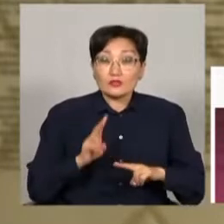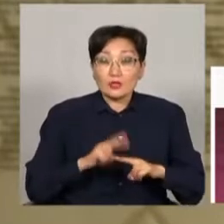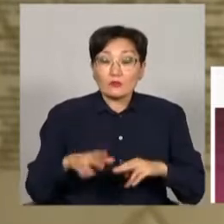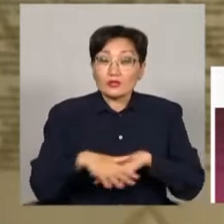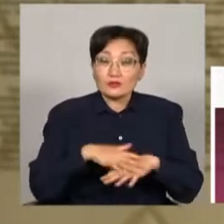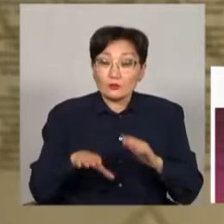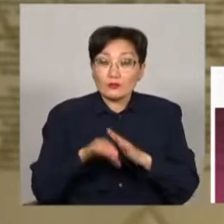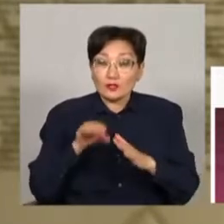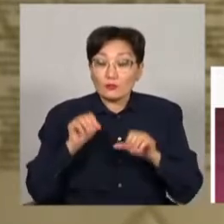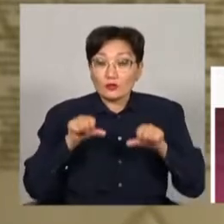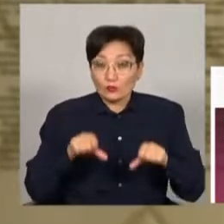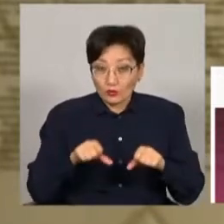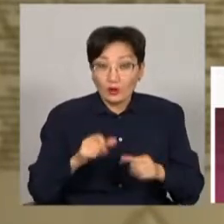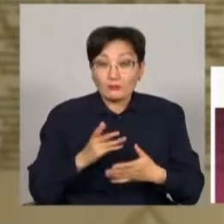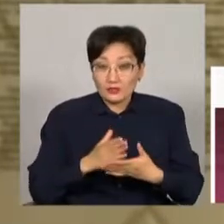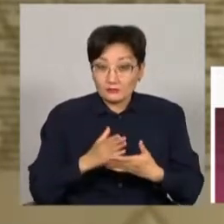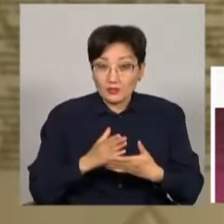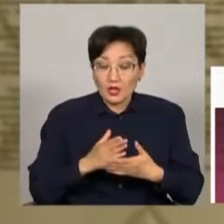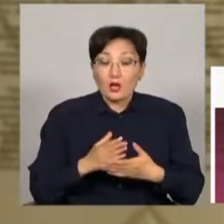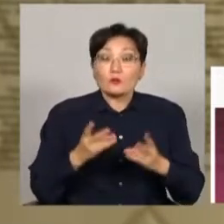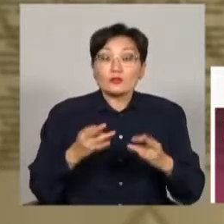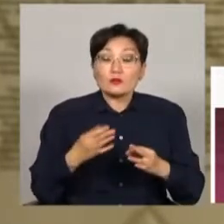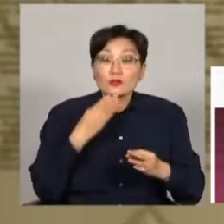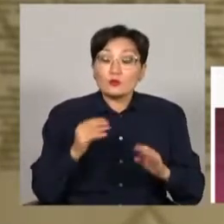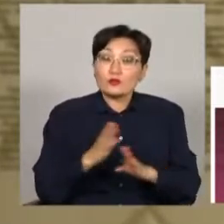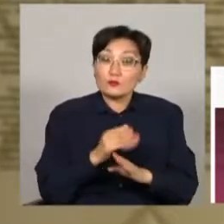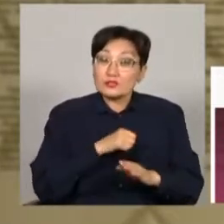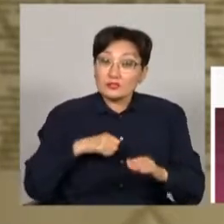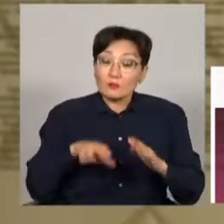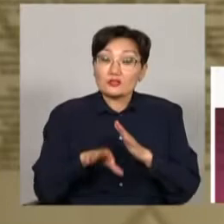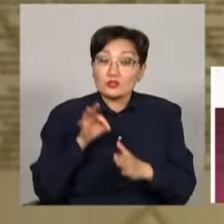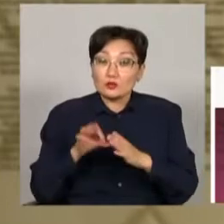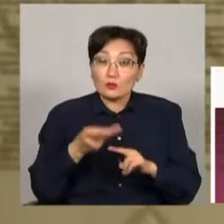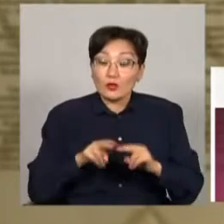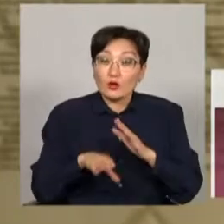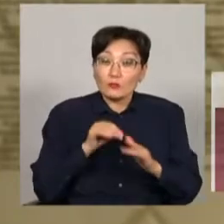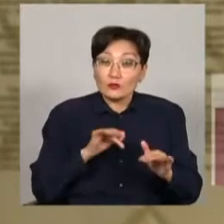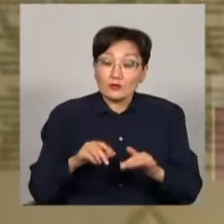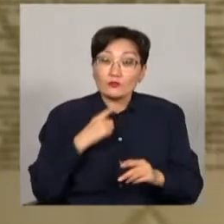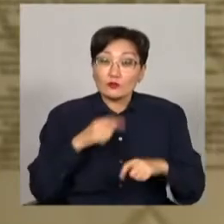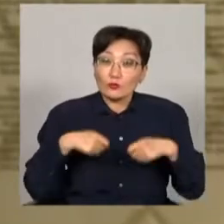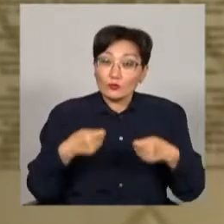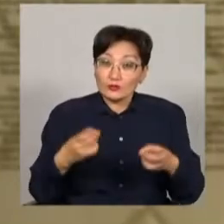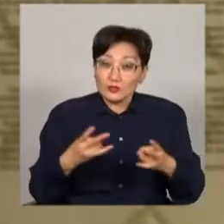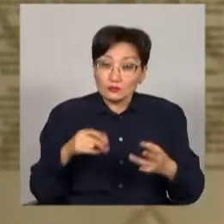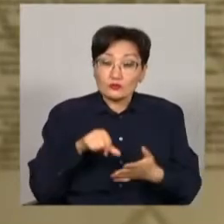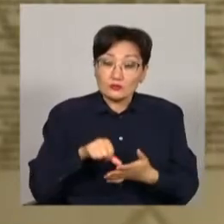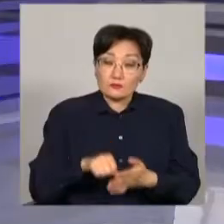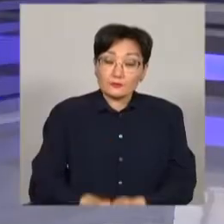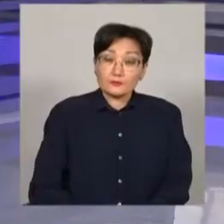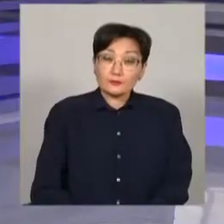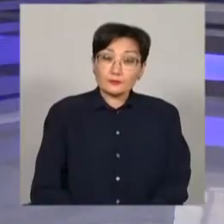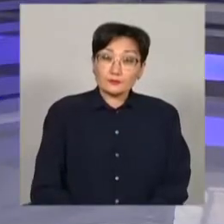халыктын таңдоо укугу эскерилди деген сөз. Албетте, өз тагдырыбызды өзүбүз таңдап, бул референдумда дауыс берүүдөн четте калмауыбыз кажет.